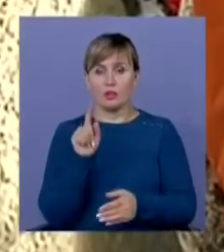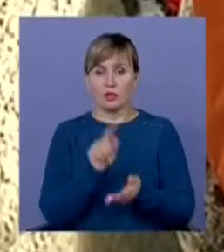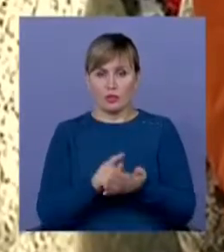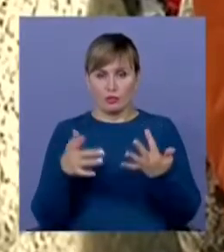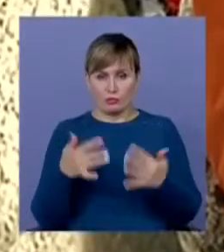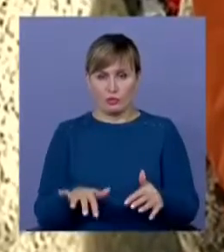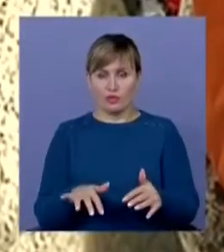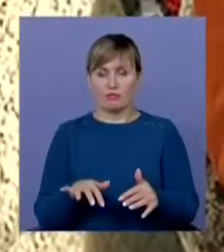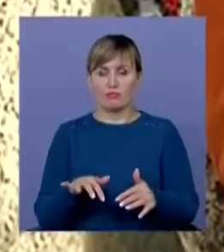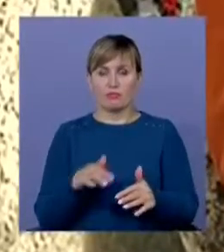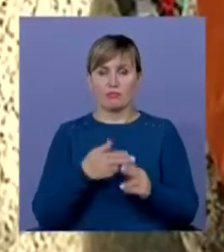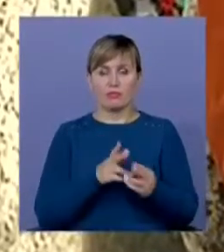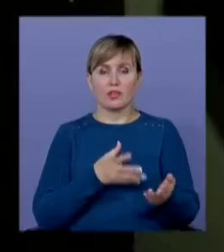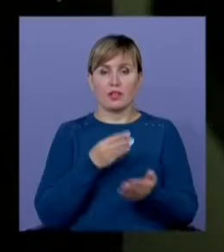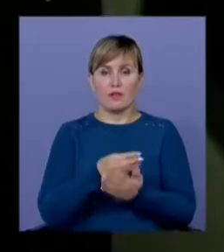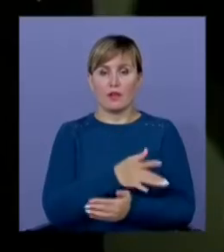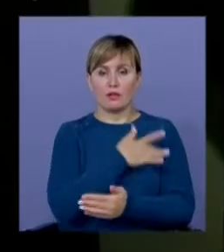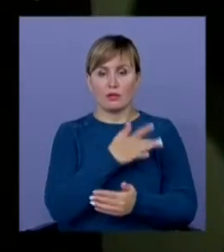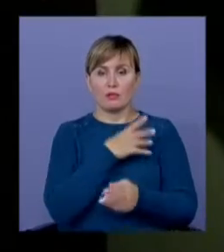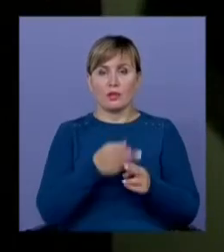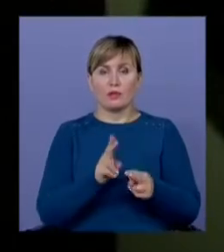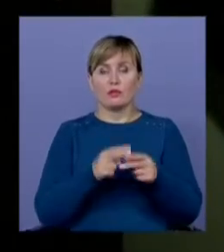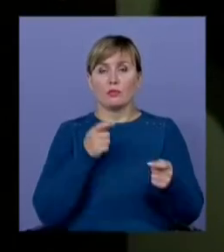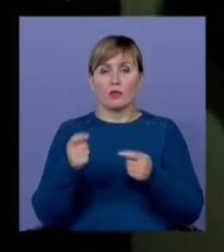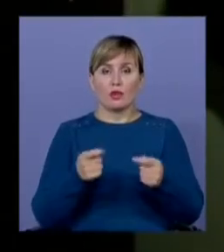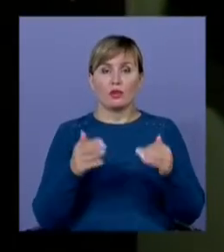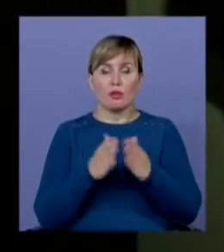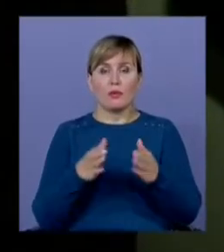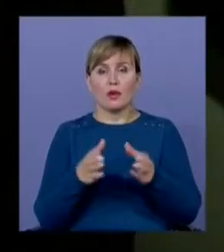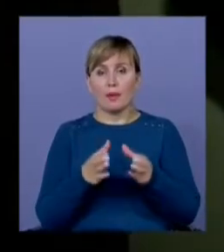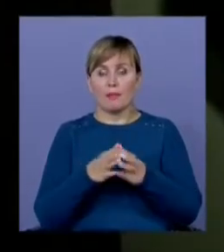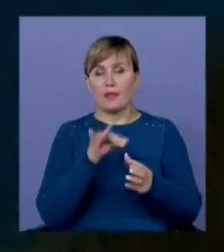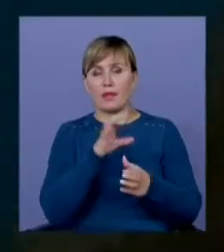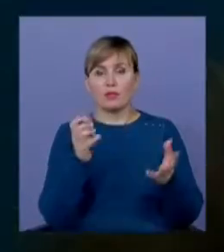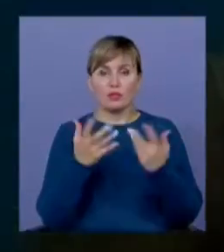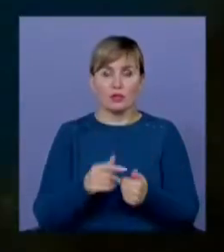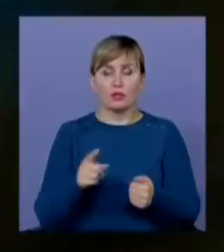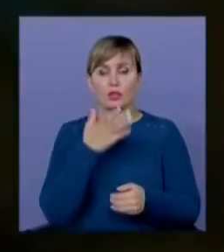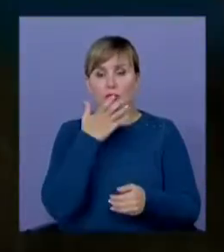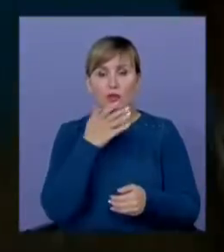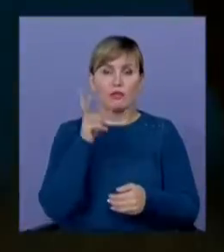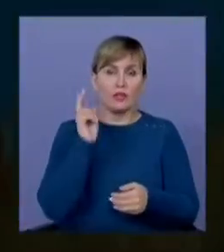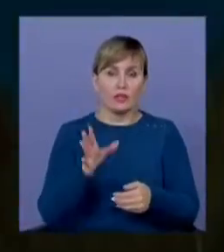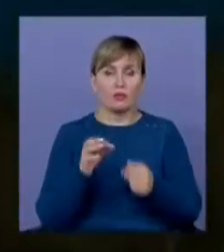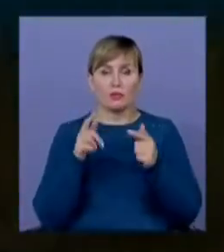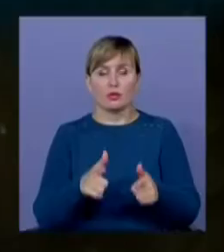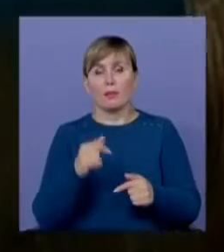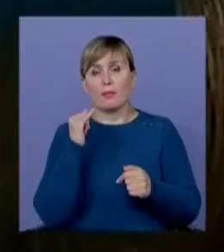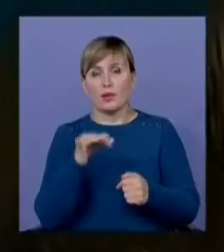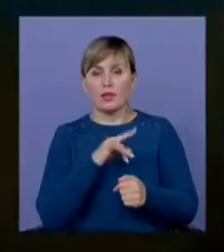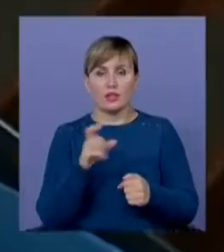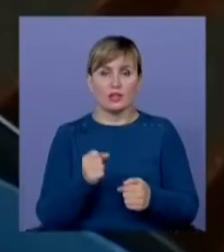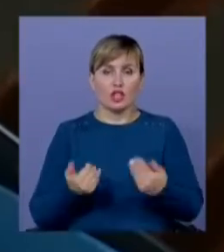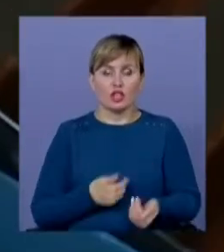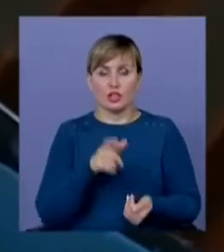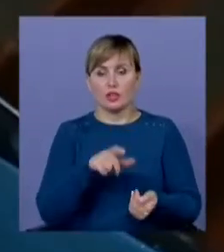там, это уже платная услуга идет. При этом в управляющей домом компании «Ива» считают, что тепло в квартиры поступает плохо из-за самих